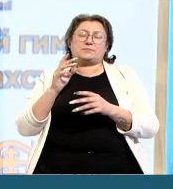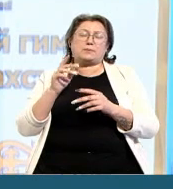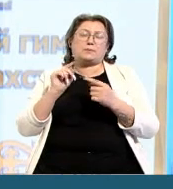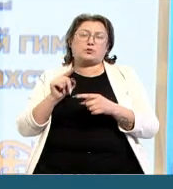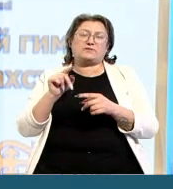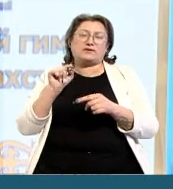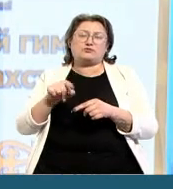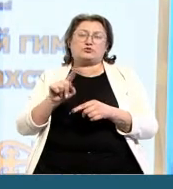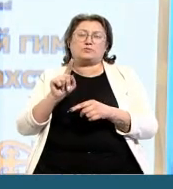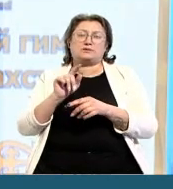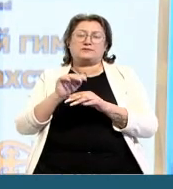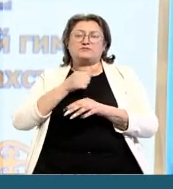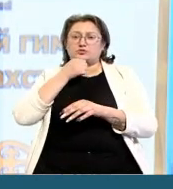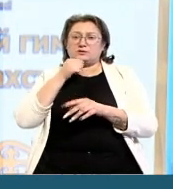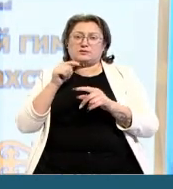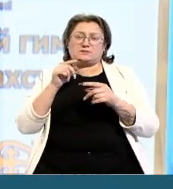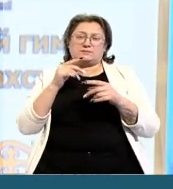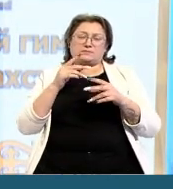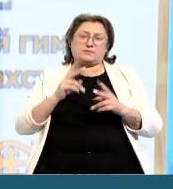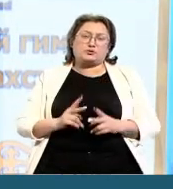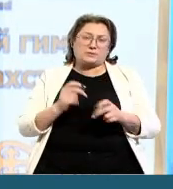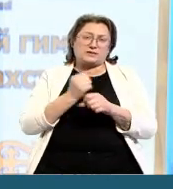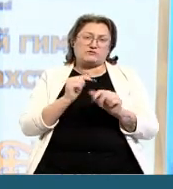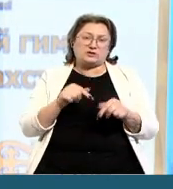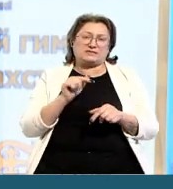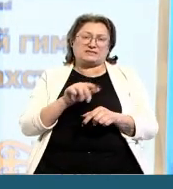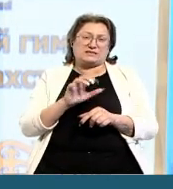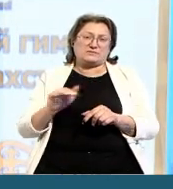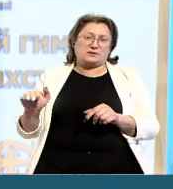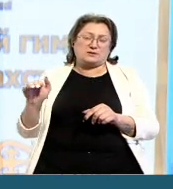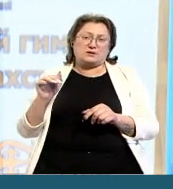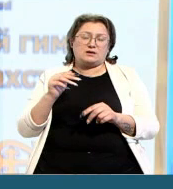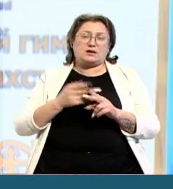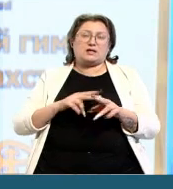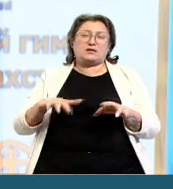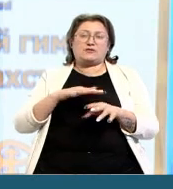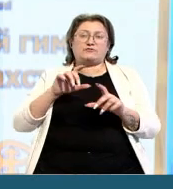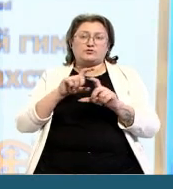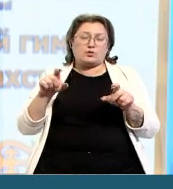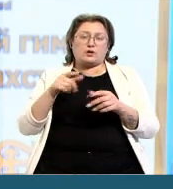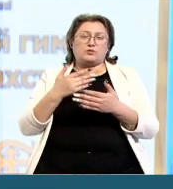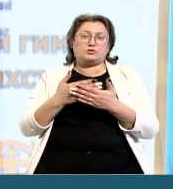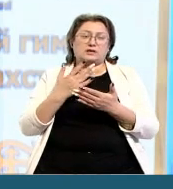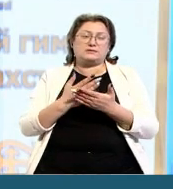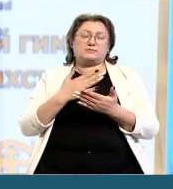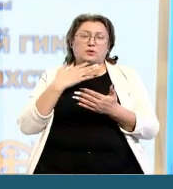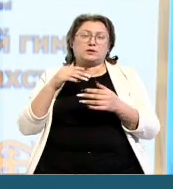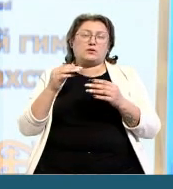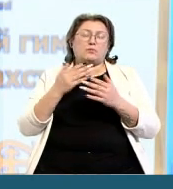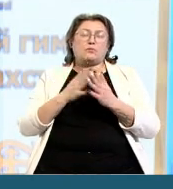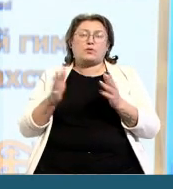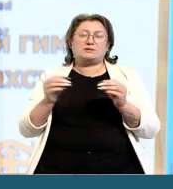заңсыз әрекеттерді болдырмау. Ал бүгінде 5 күннің қорытындысы бойынша білім беру ұйымының аумағында 10-нан астам құқық бұзушылық